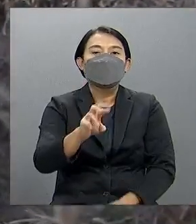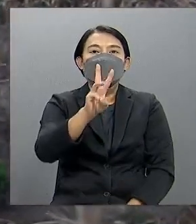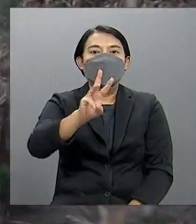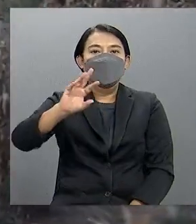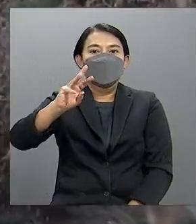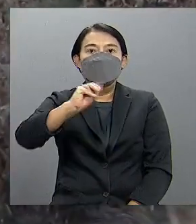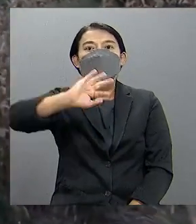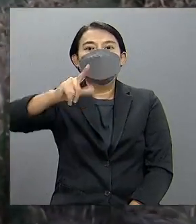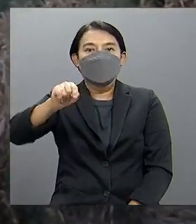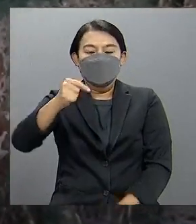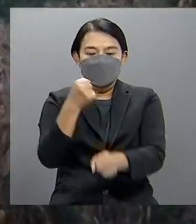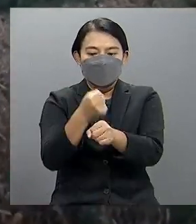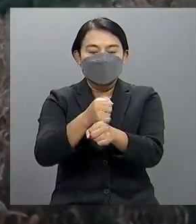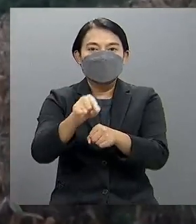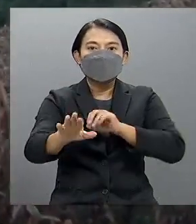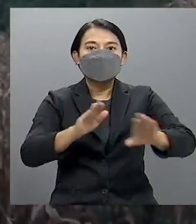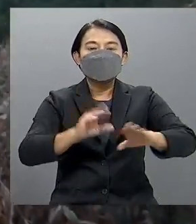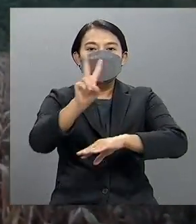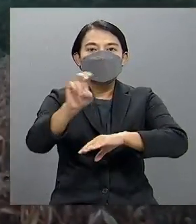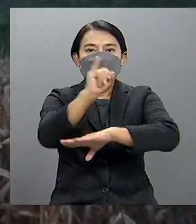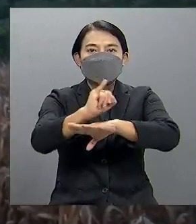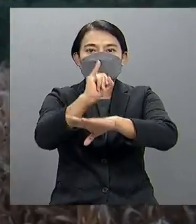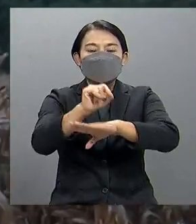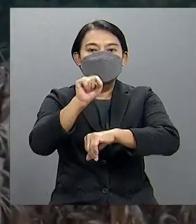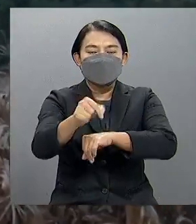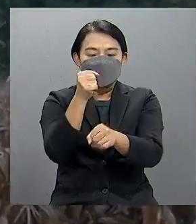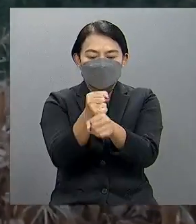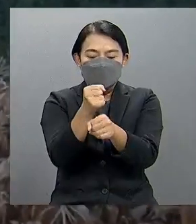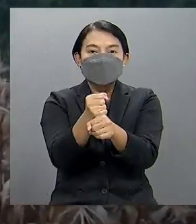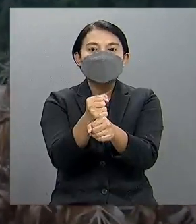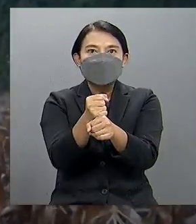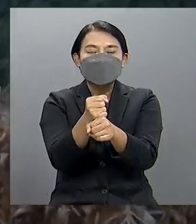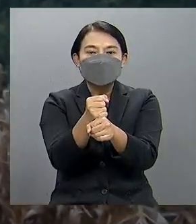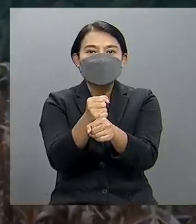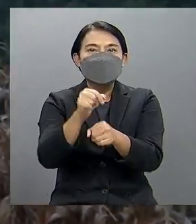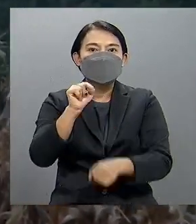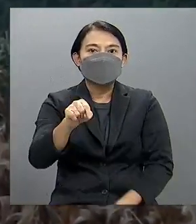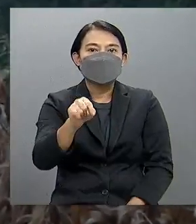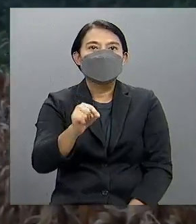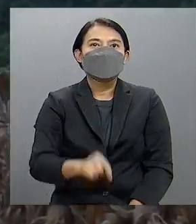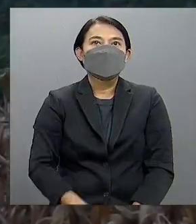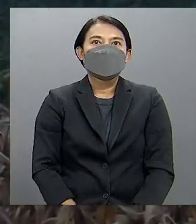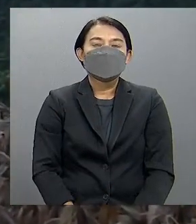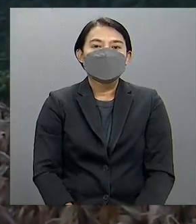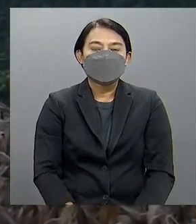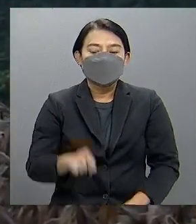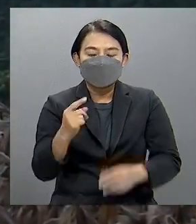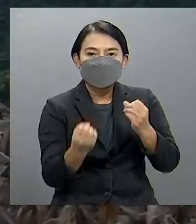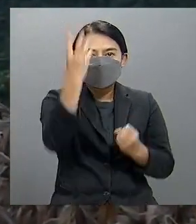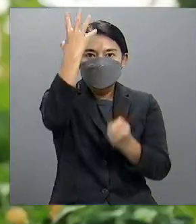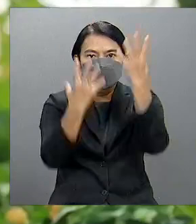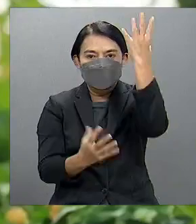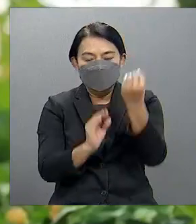เกิบ 200 ไล่ซึ่งมัอจจะเปลยนเป็ไม้ผลัอจจะเปี่ยเป็มาหยนต้น หรอวเป็นไล่ร้างก็ตาม